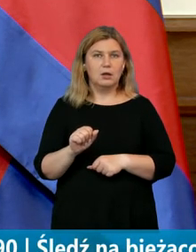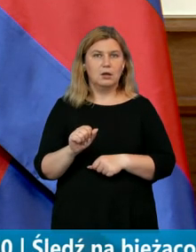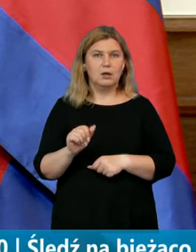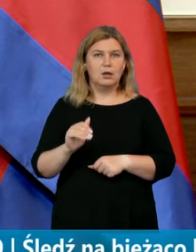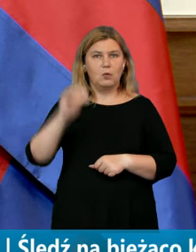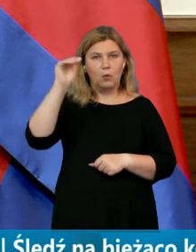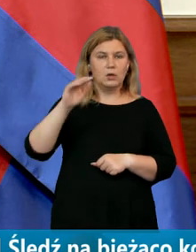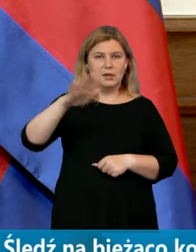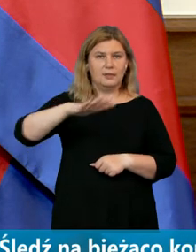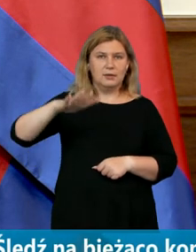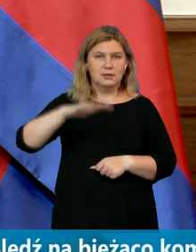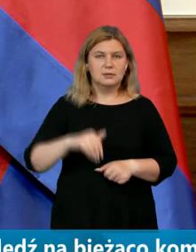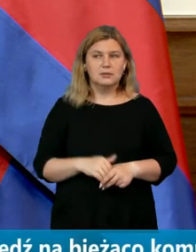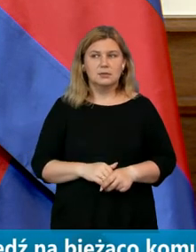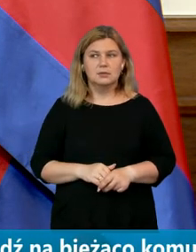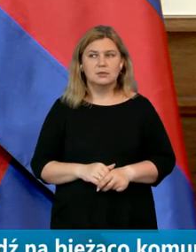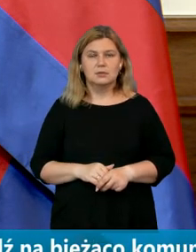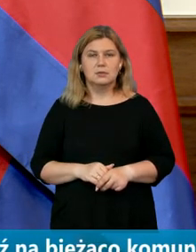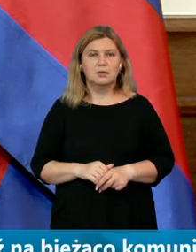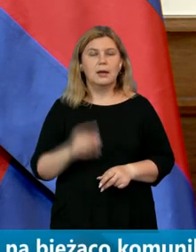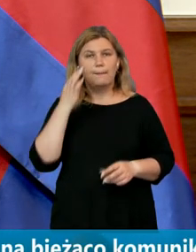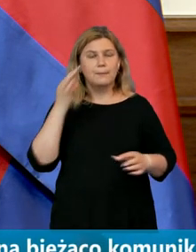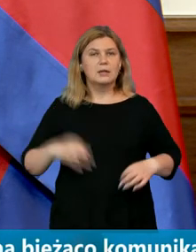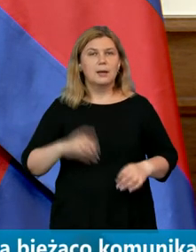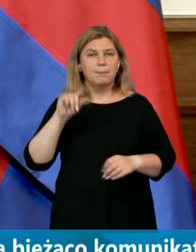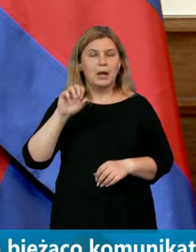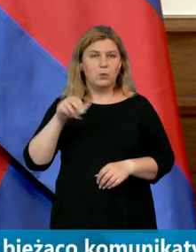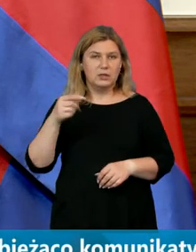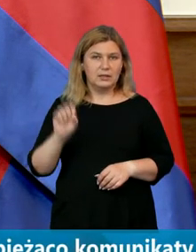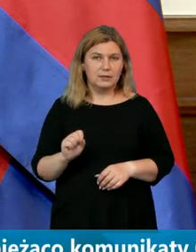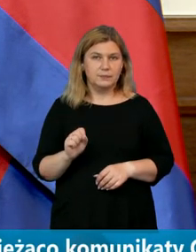na górnym tarasie. Pani Paulina,